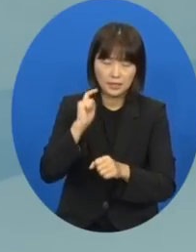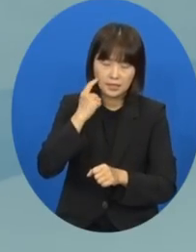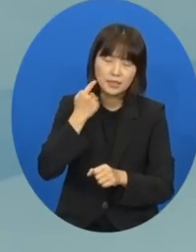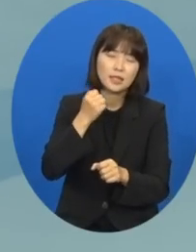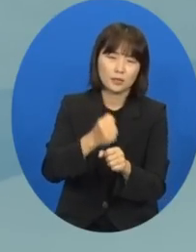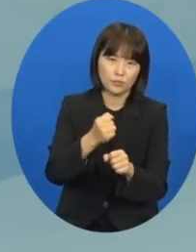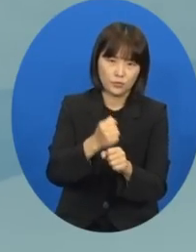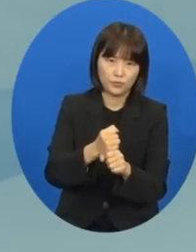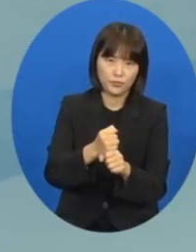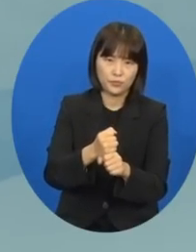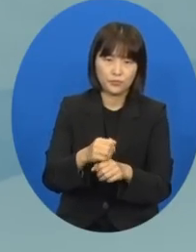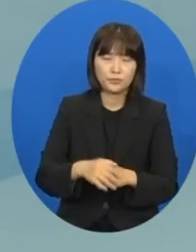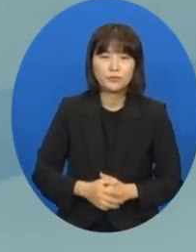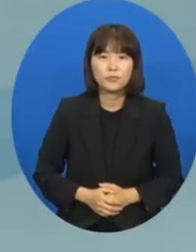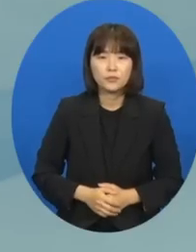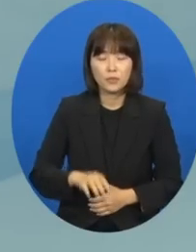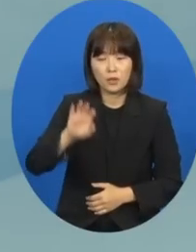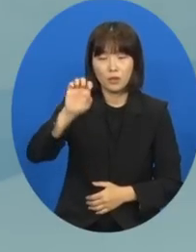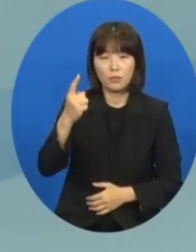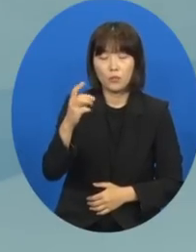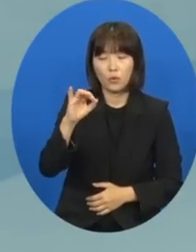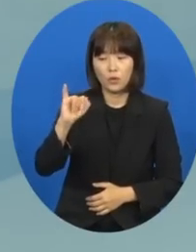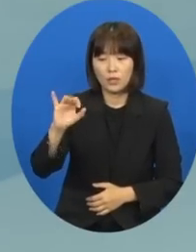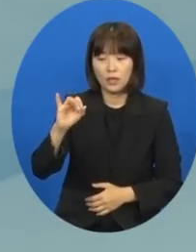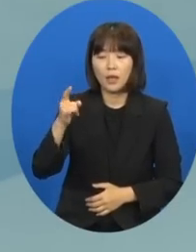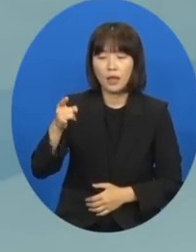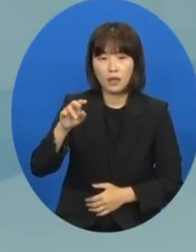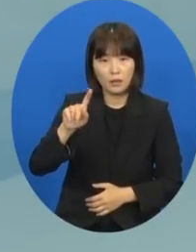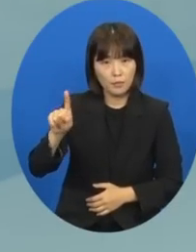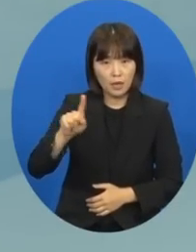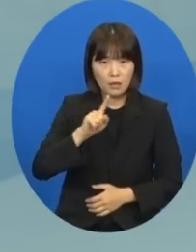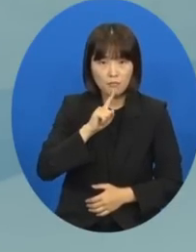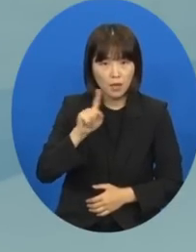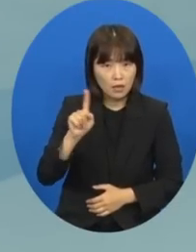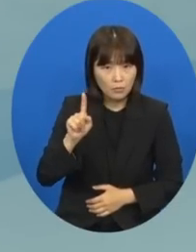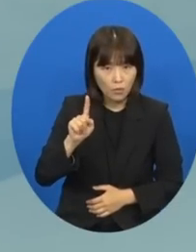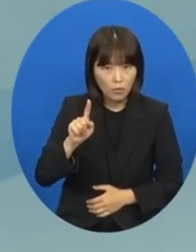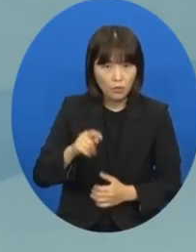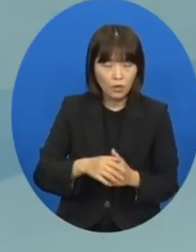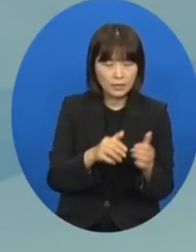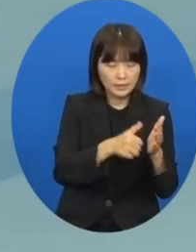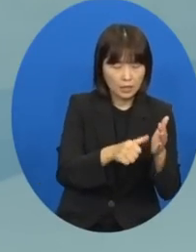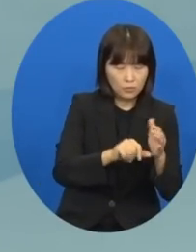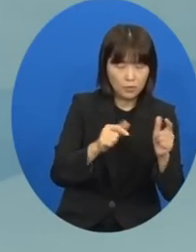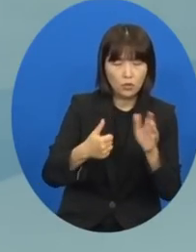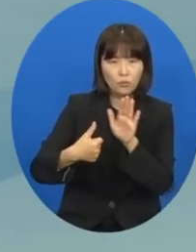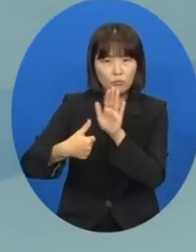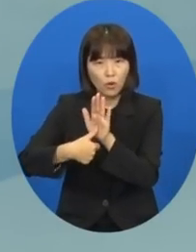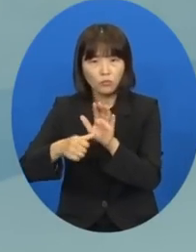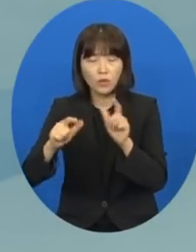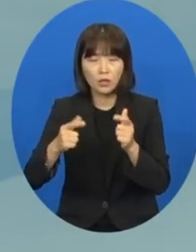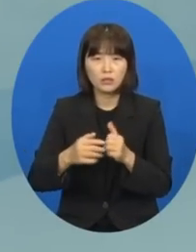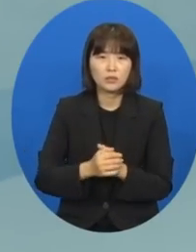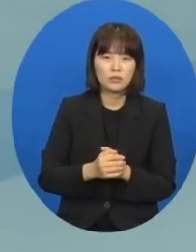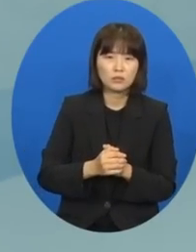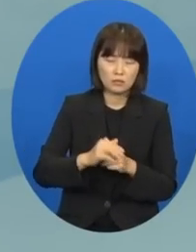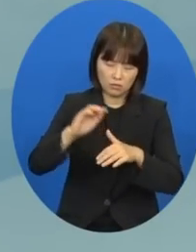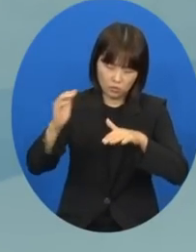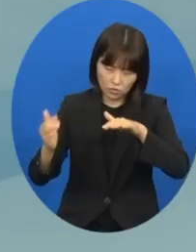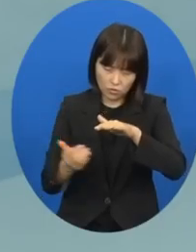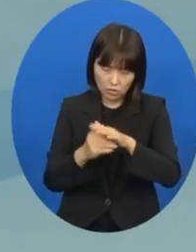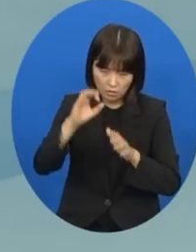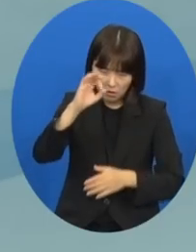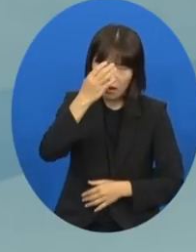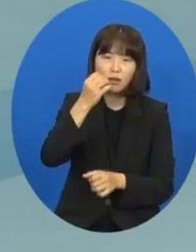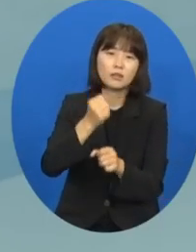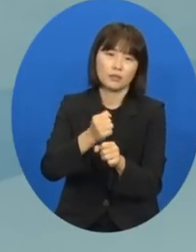poema라고 했습니다. poema는요 제품 아닙니다. 상품 아닙니다. 명품도 아니에요. 걸작품입니다. 하나님이 우리를